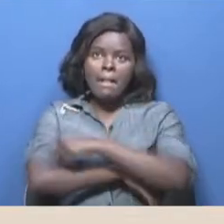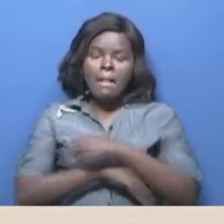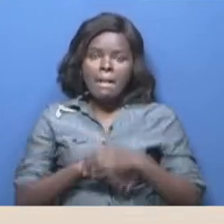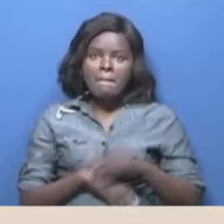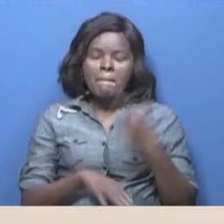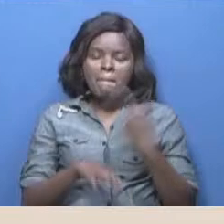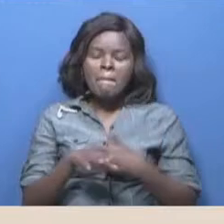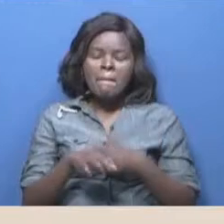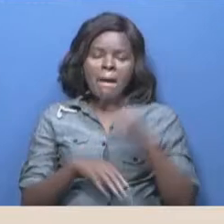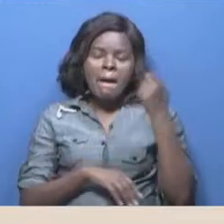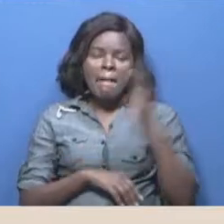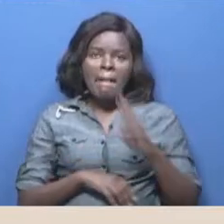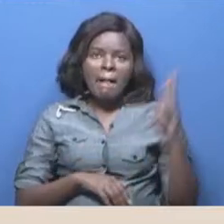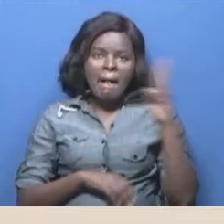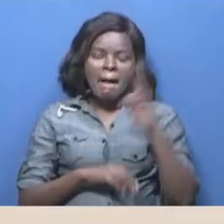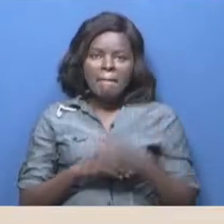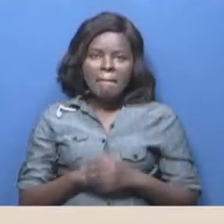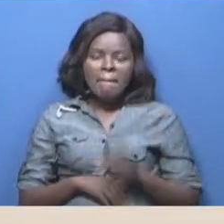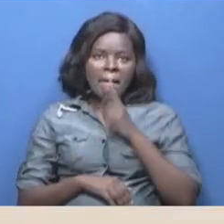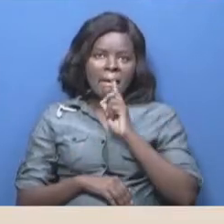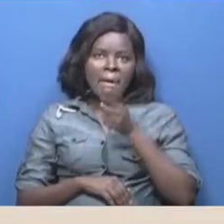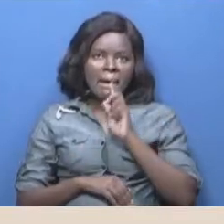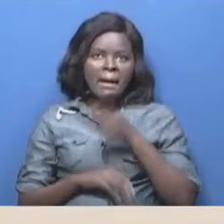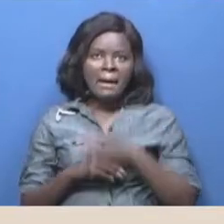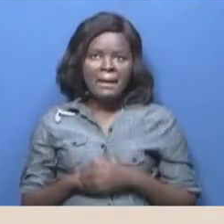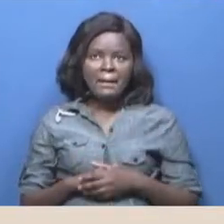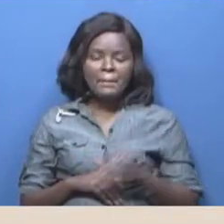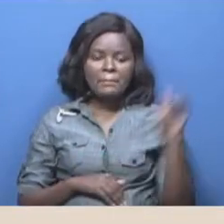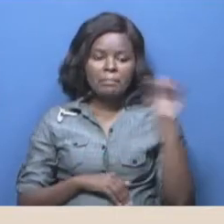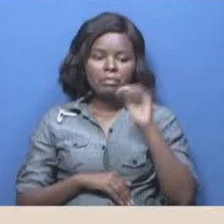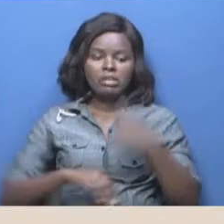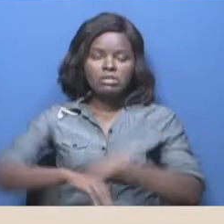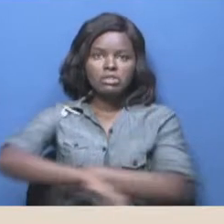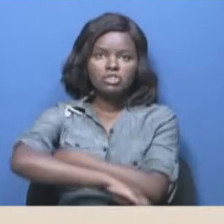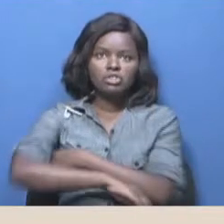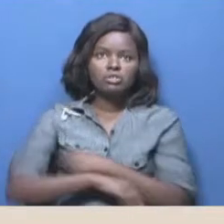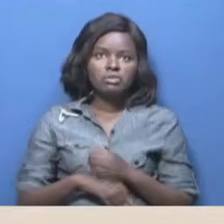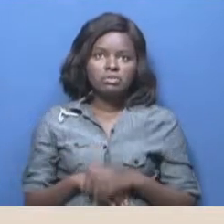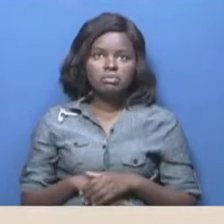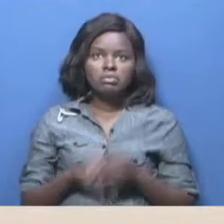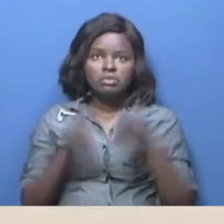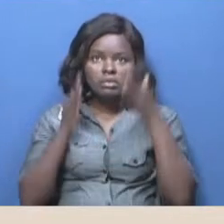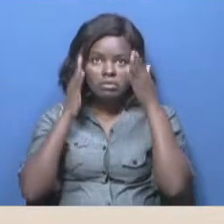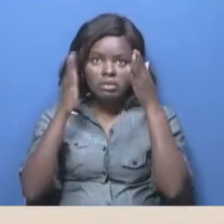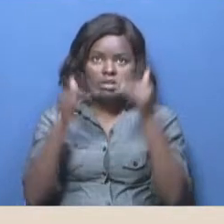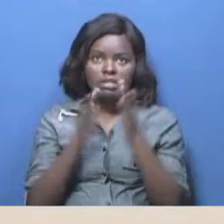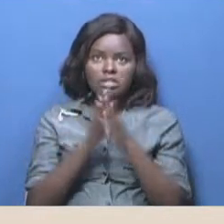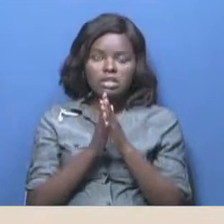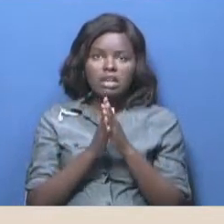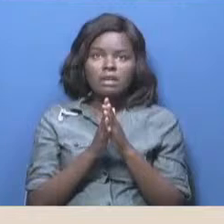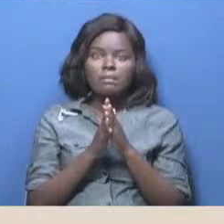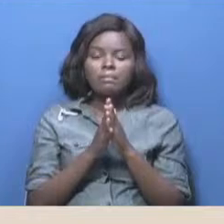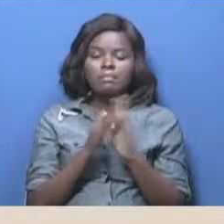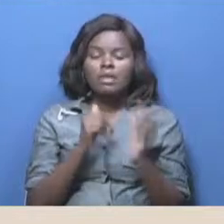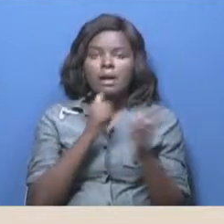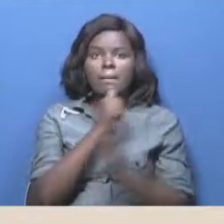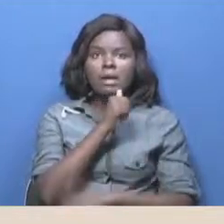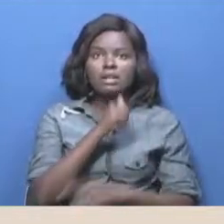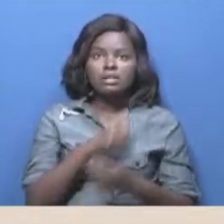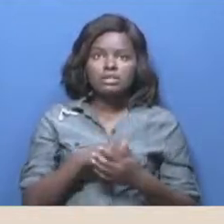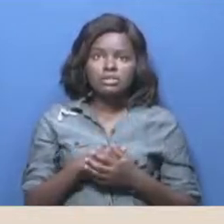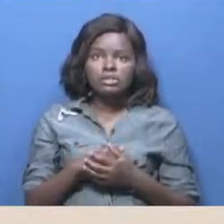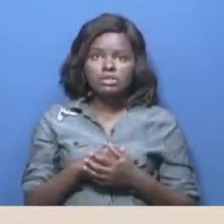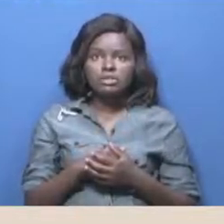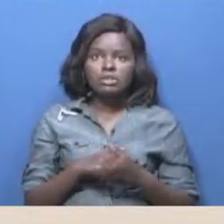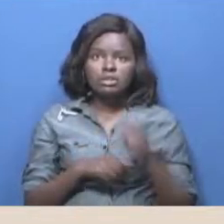kuma mutongoria wa bururi aruta mukana akiuria macifo guikara mari maitho na gutashukia ikinya ria kiwatho kuri